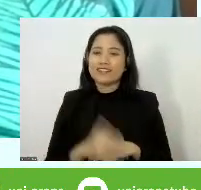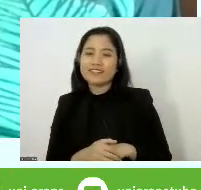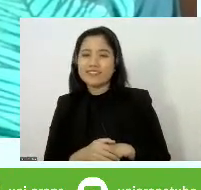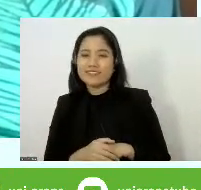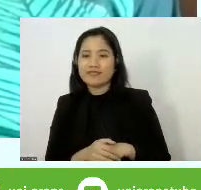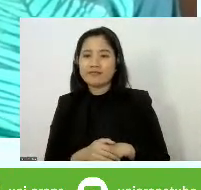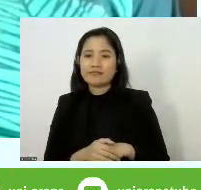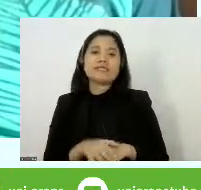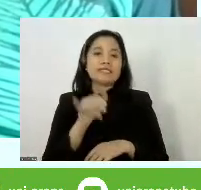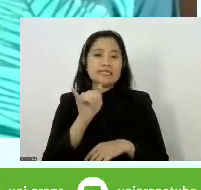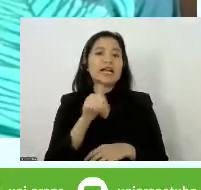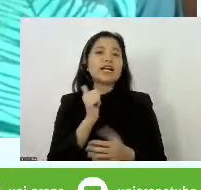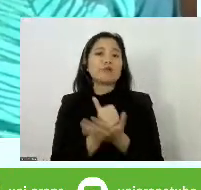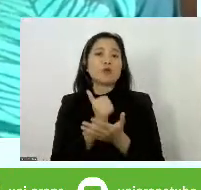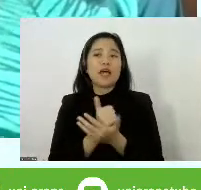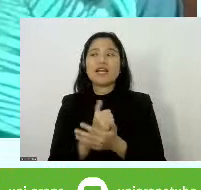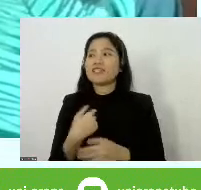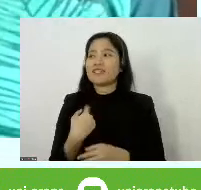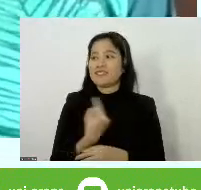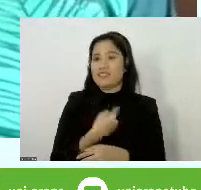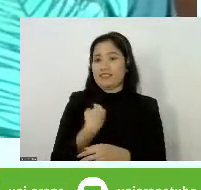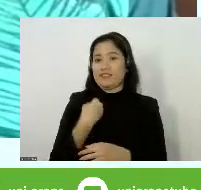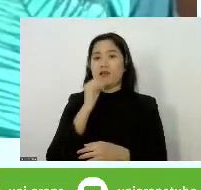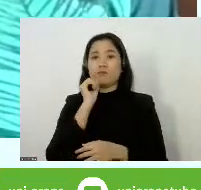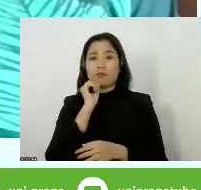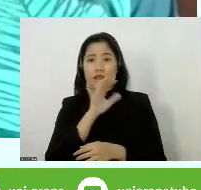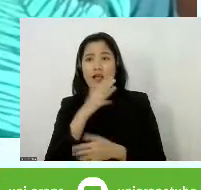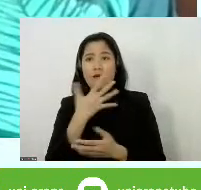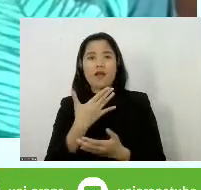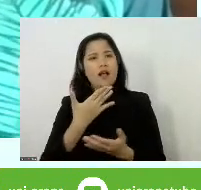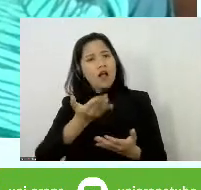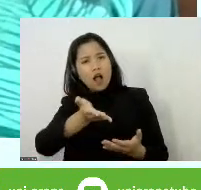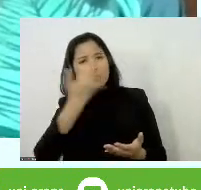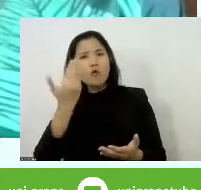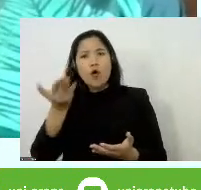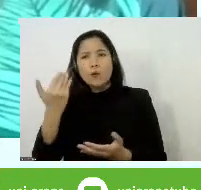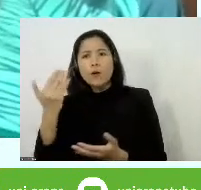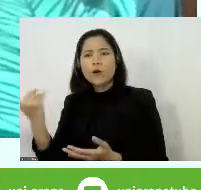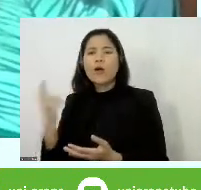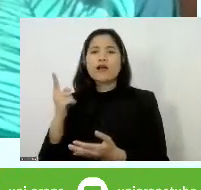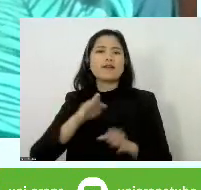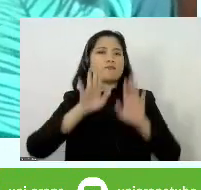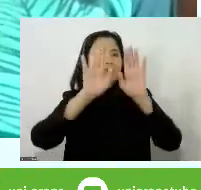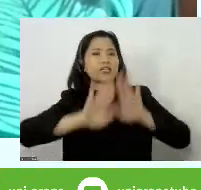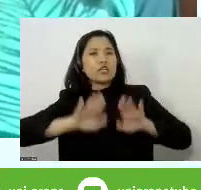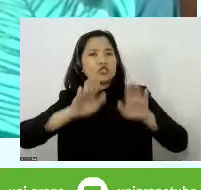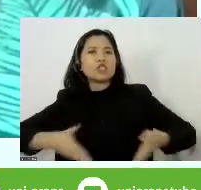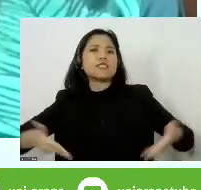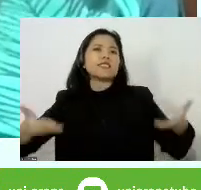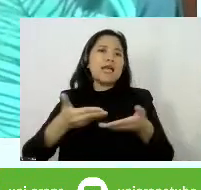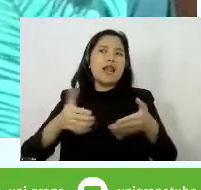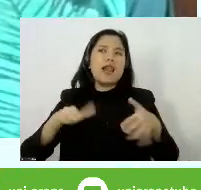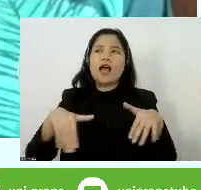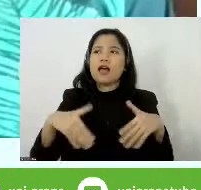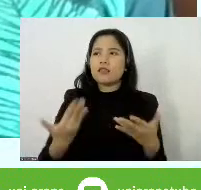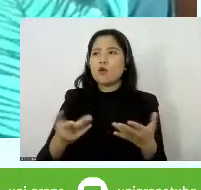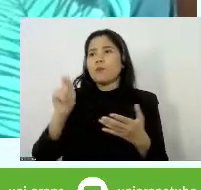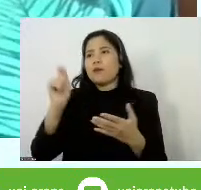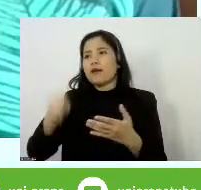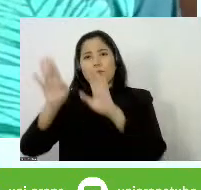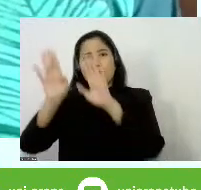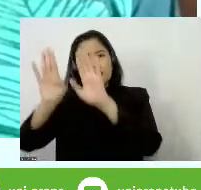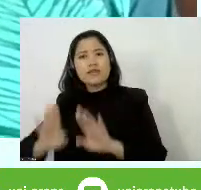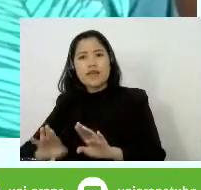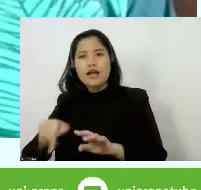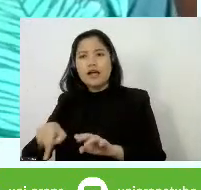cepetan ya kami kami himbau kami melakukan ajakan-ajakan baik melalui sosial media kami maupun melalui media juga